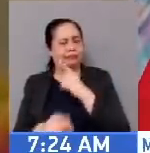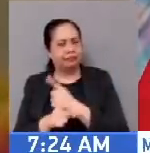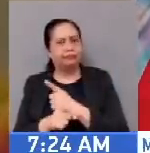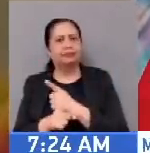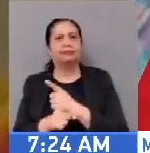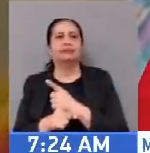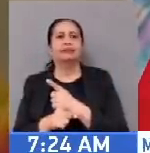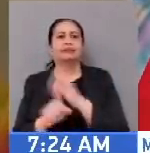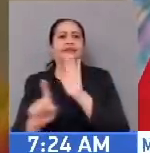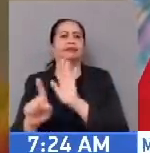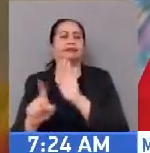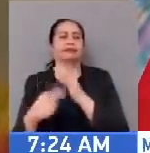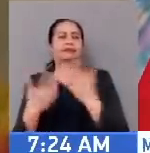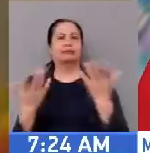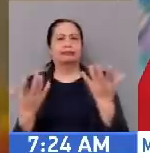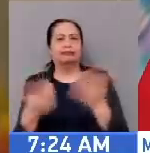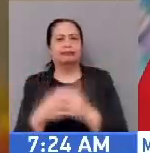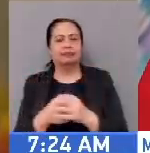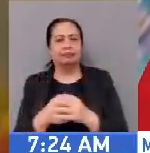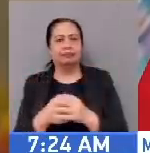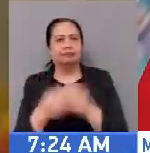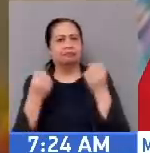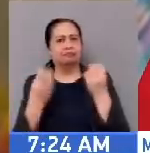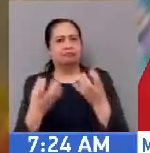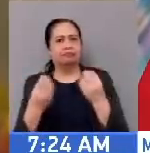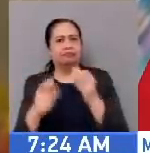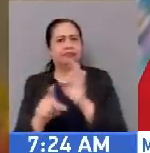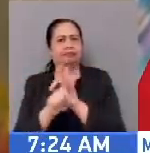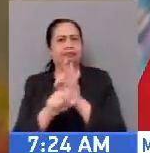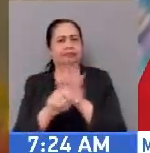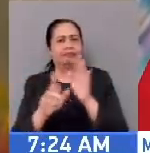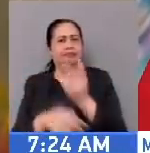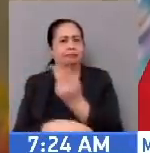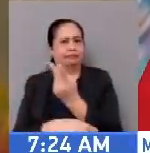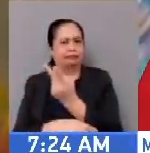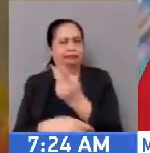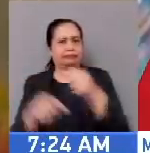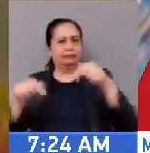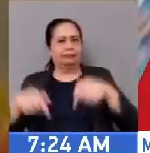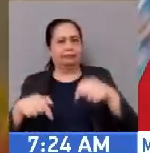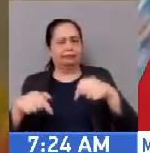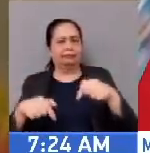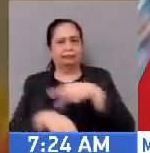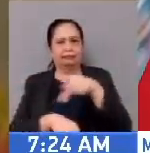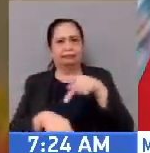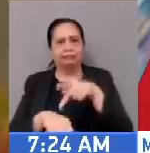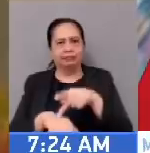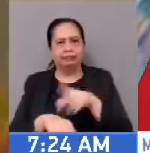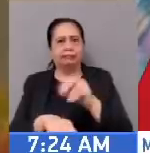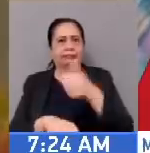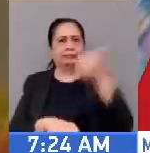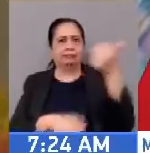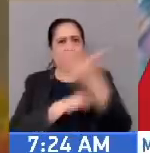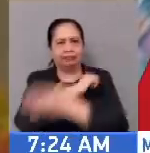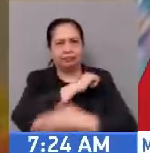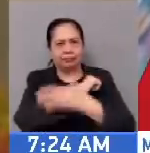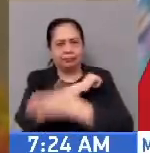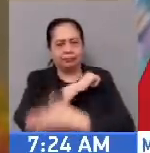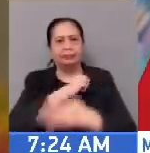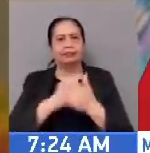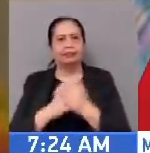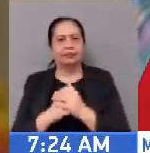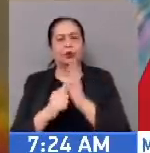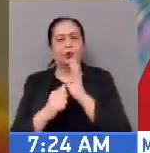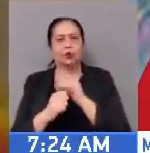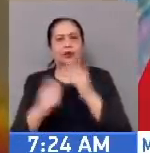kanilang maraming fans dito sa Pilipinas at abroad will welcome them